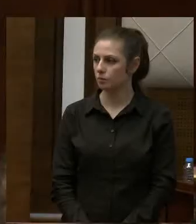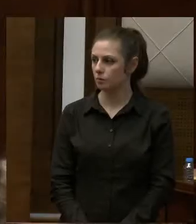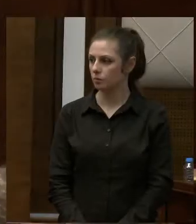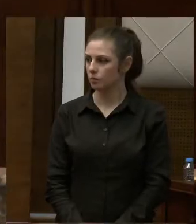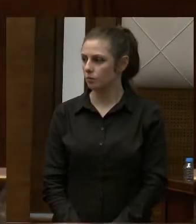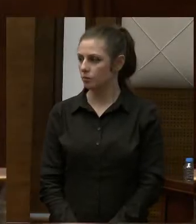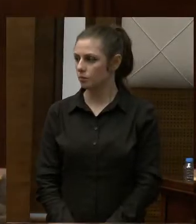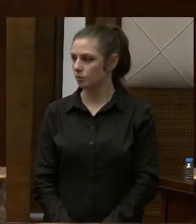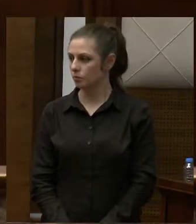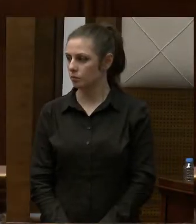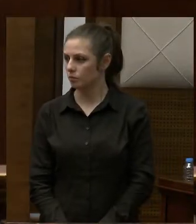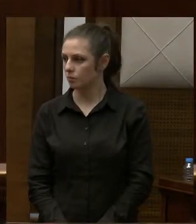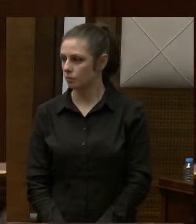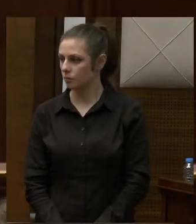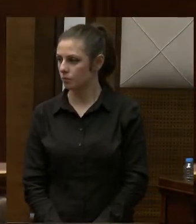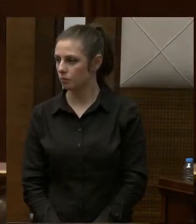Buyurun.